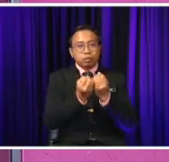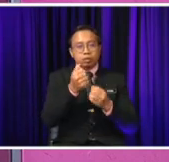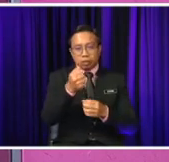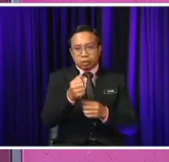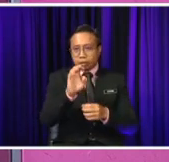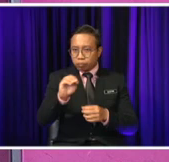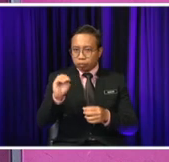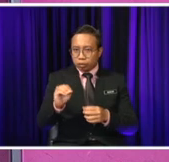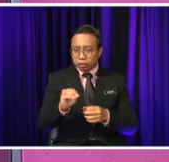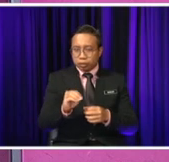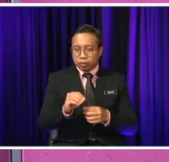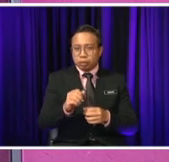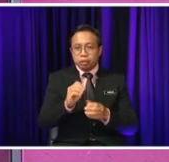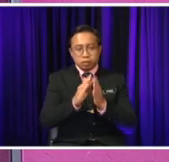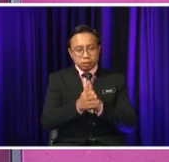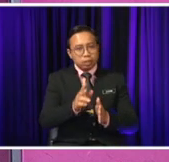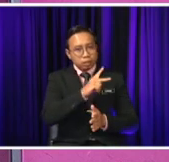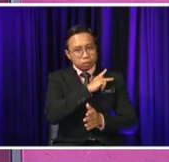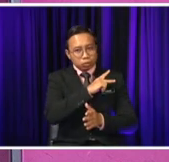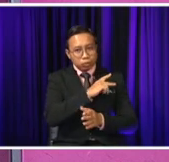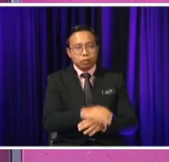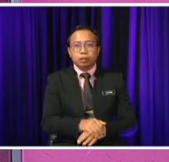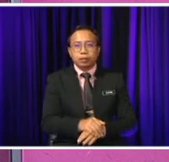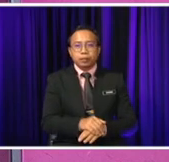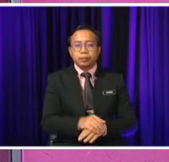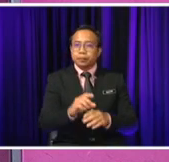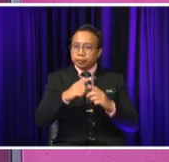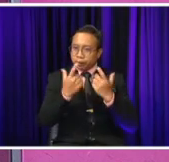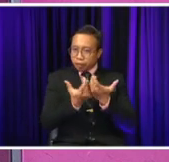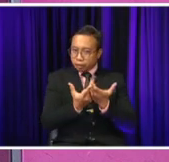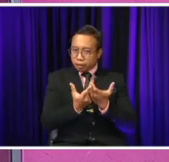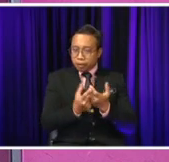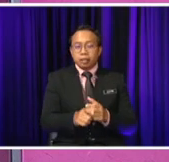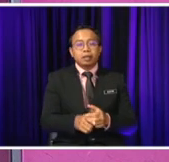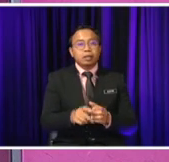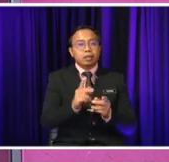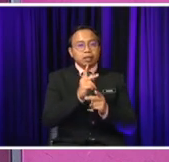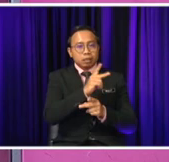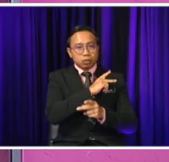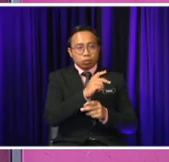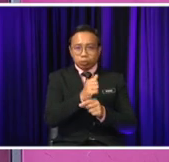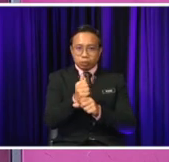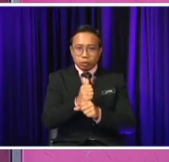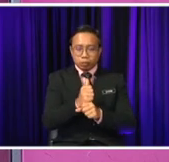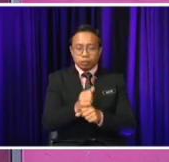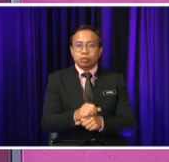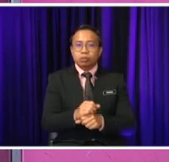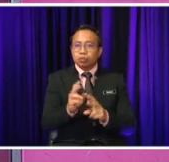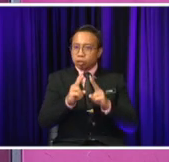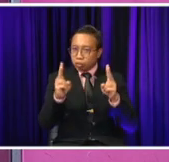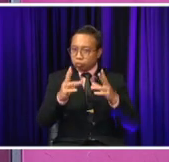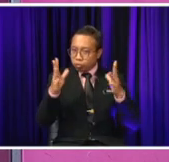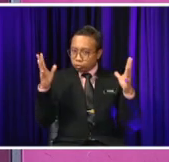sebagai murid mungkin anda menjadi ketua tingkatan atau mungkin anda menjadi ketua kelas dan juga mungkin ada gigi tentu pengawas bagi murid ketua pengawas itu besar